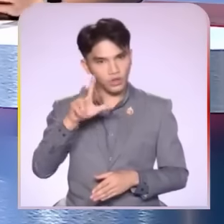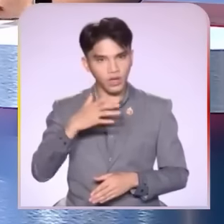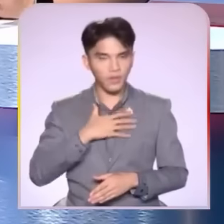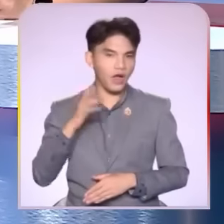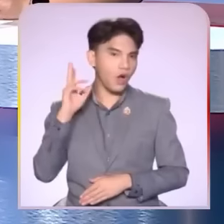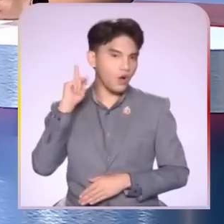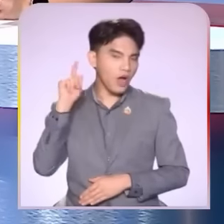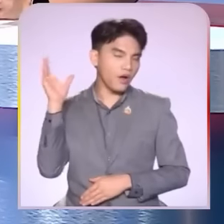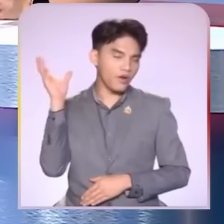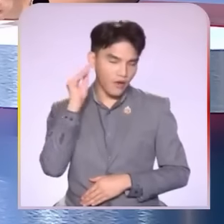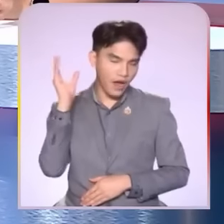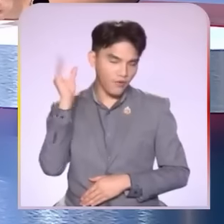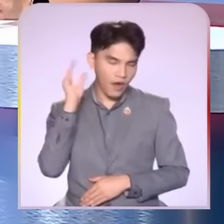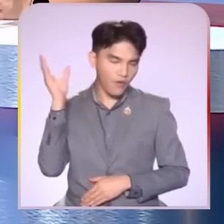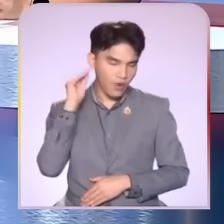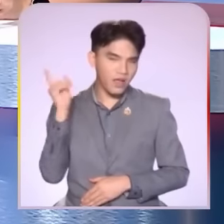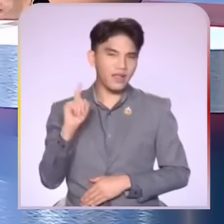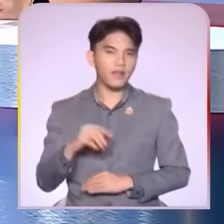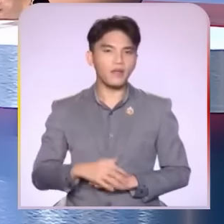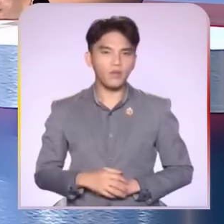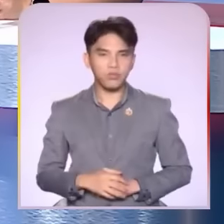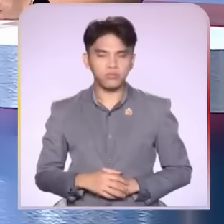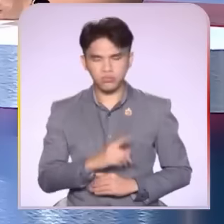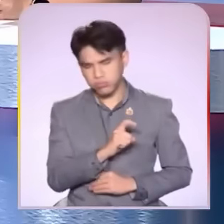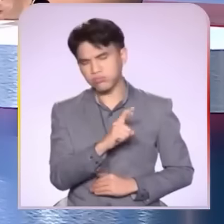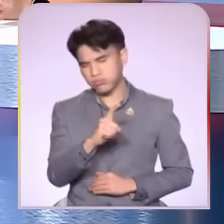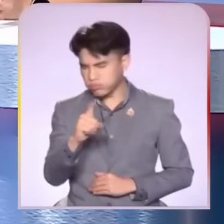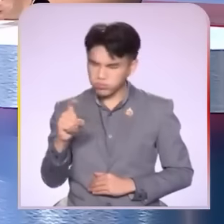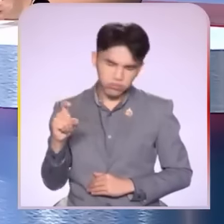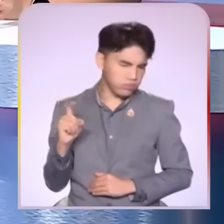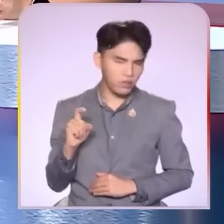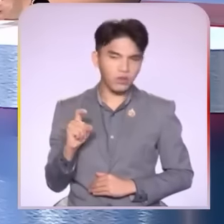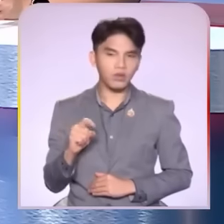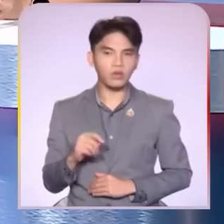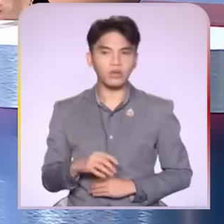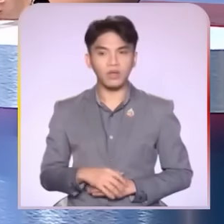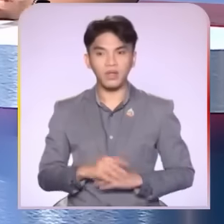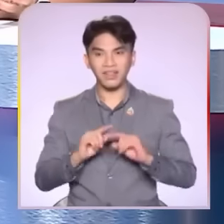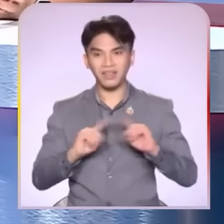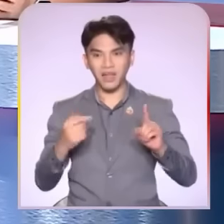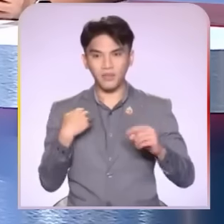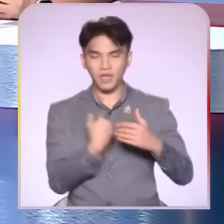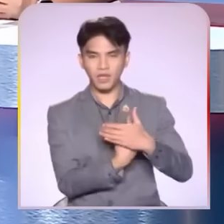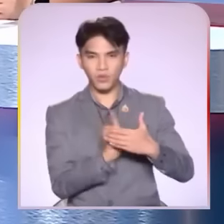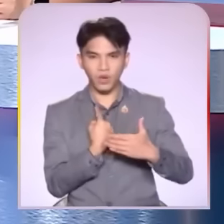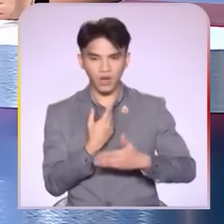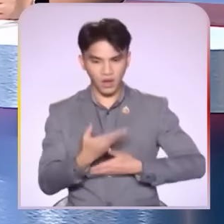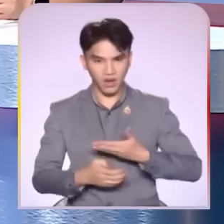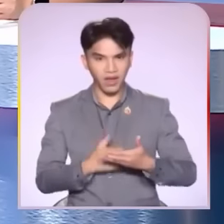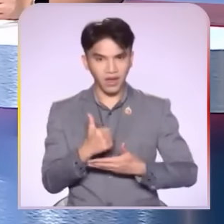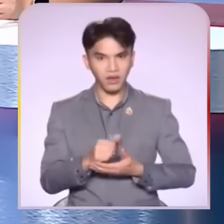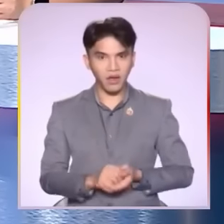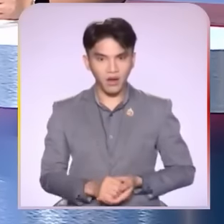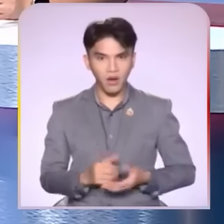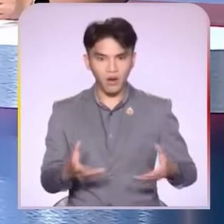ได้แต่ฟังข่าวในมุมที่บอกว่าของขายไม่ได้ เสียหายขายไม่ได้ เสียหาย แต่ก็มีตัวแทนที่บอกว่าขายได้เ